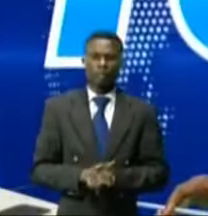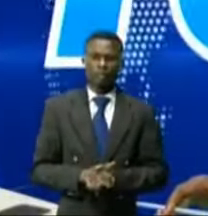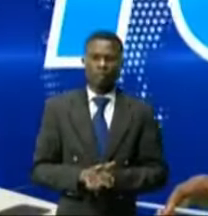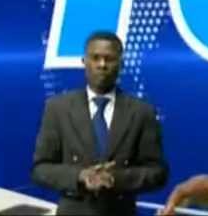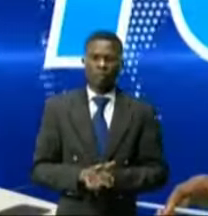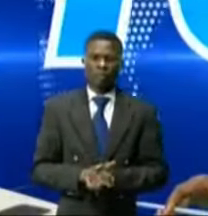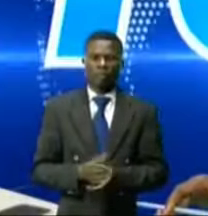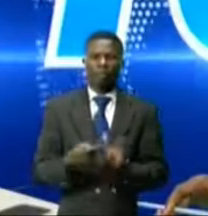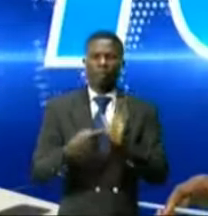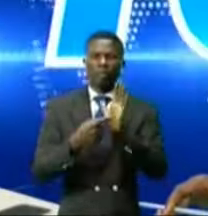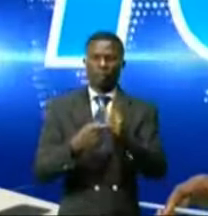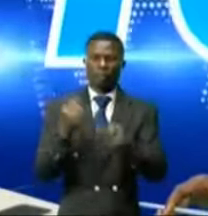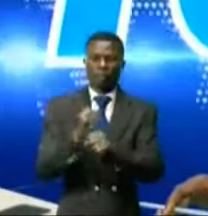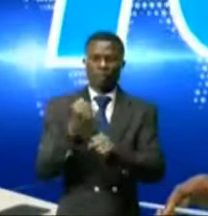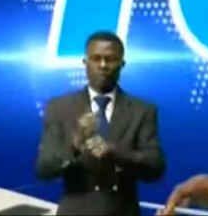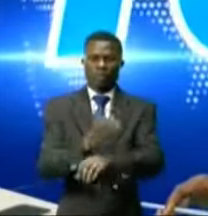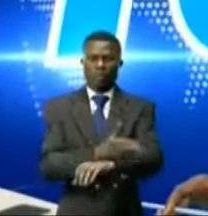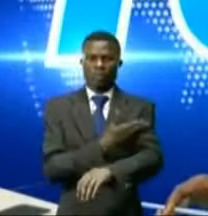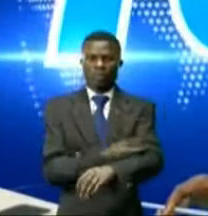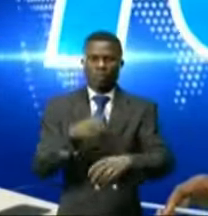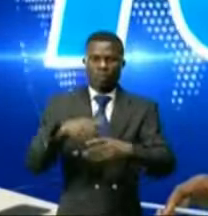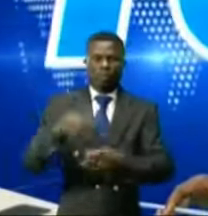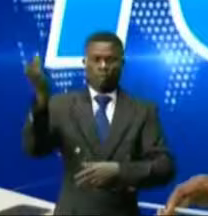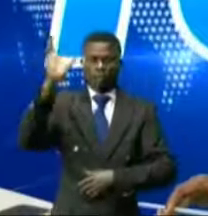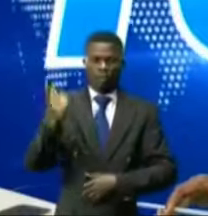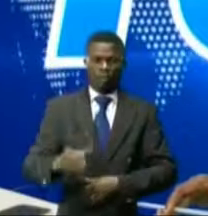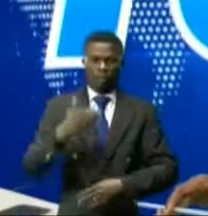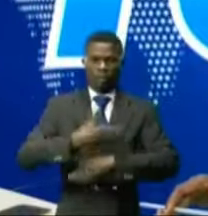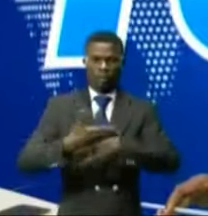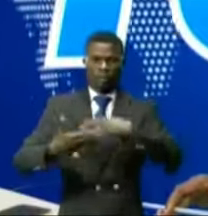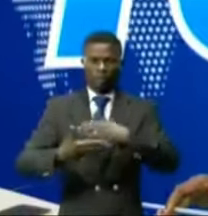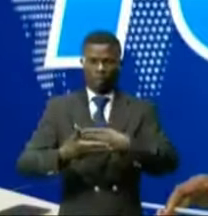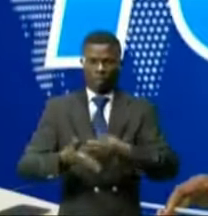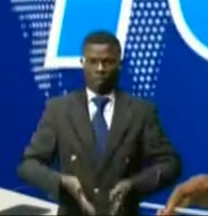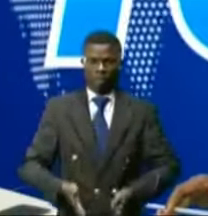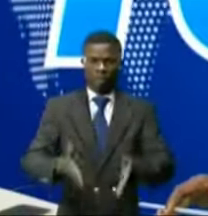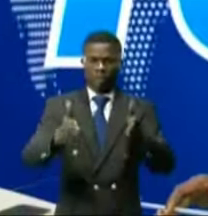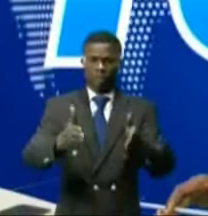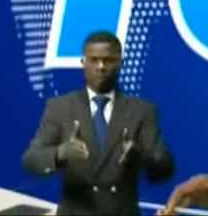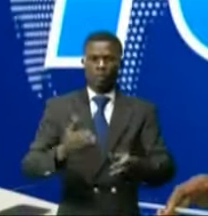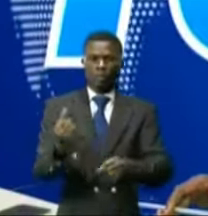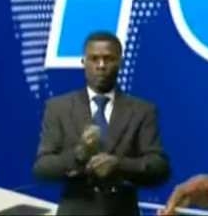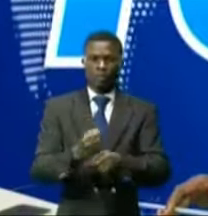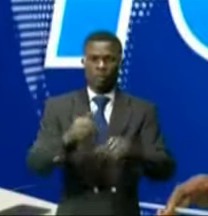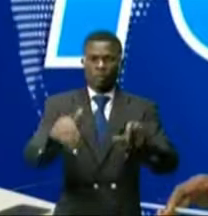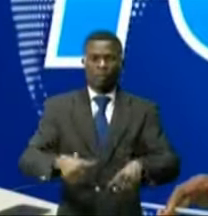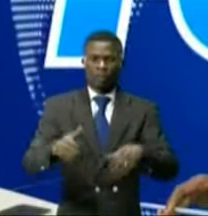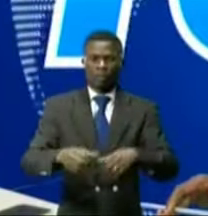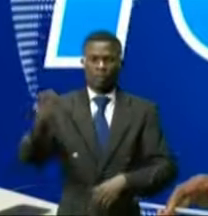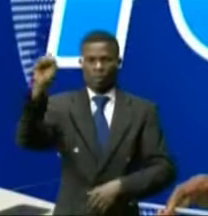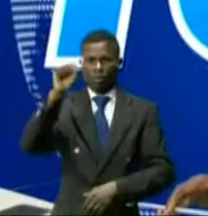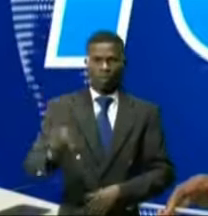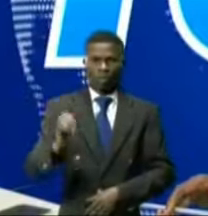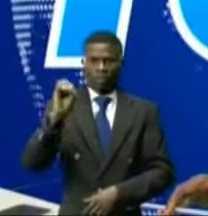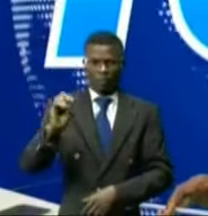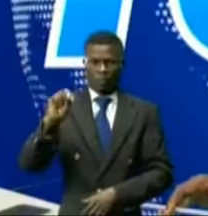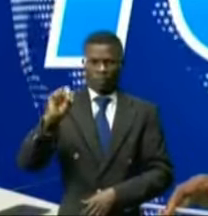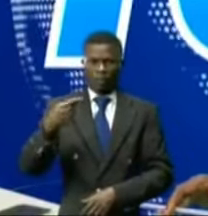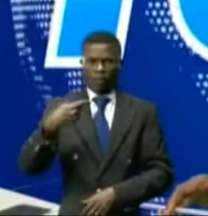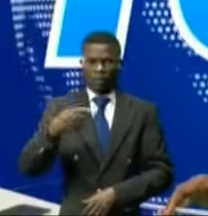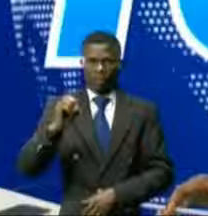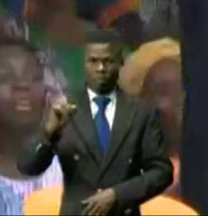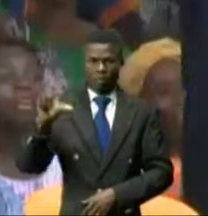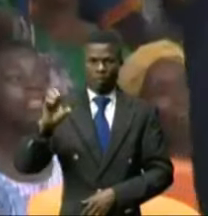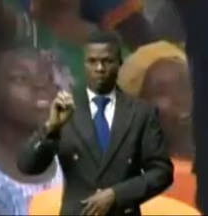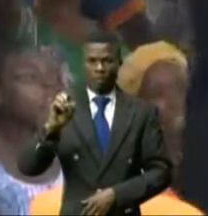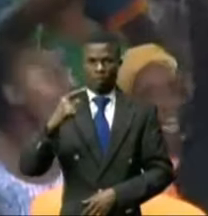Ces vents de modernisation soufflent également dans le Congo central. La réhabilitation de routes de dessertes agricoles de Songololo avance à pas de géant.